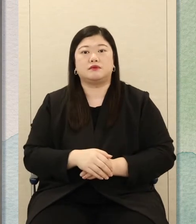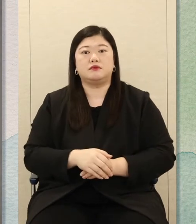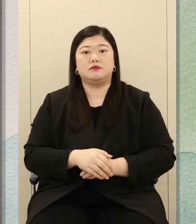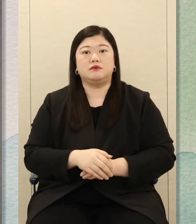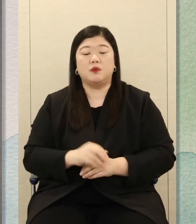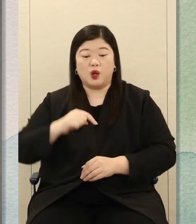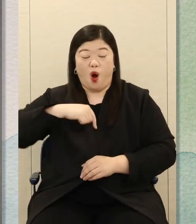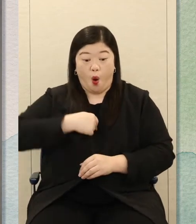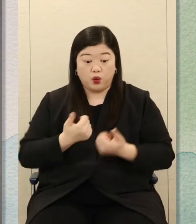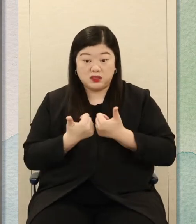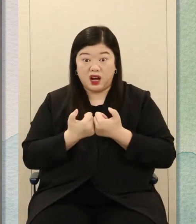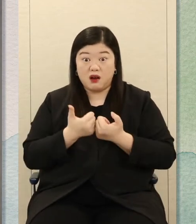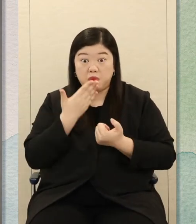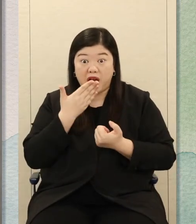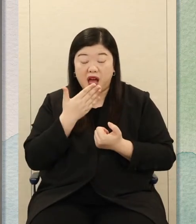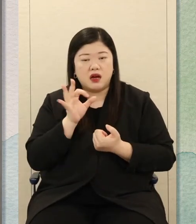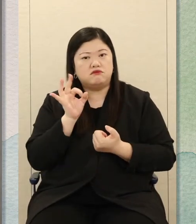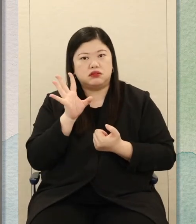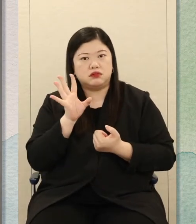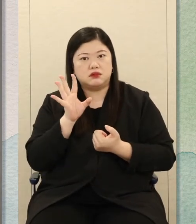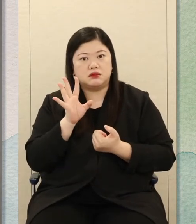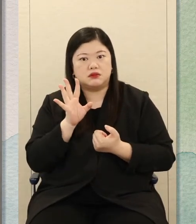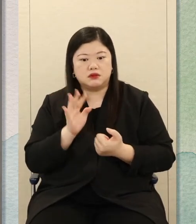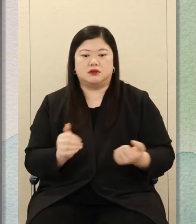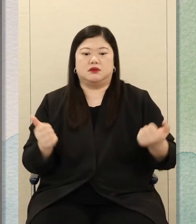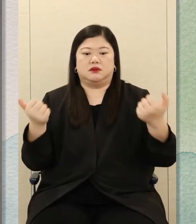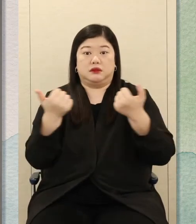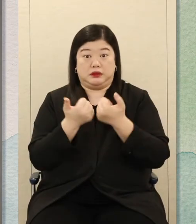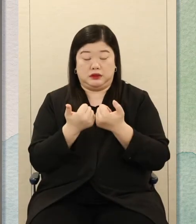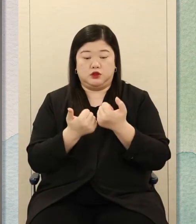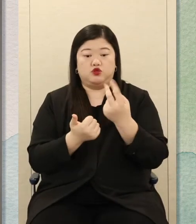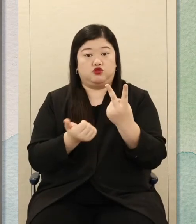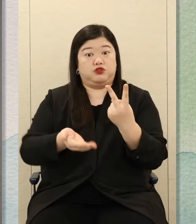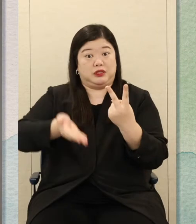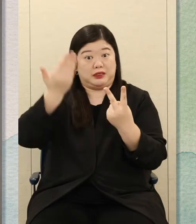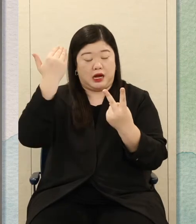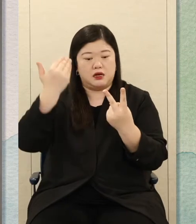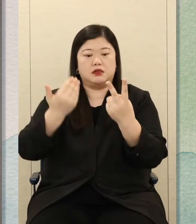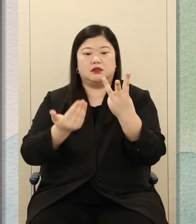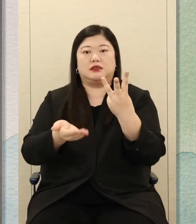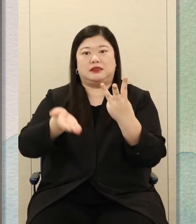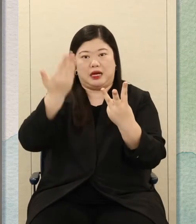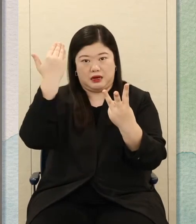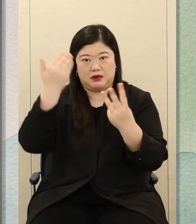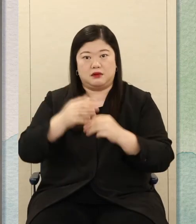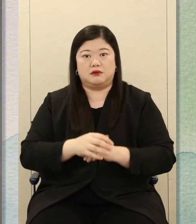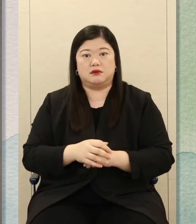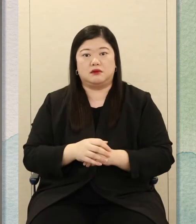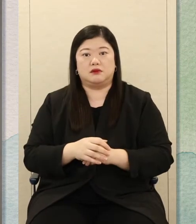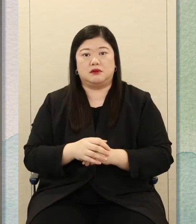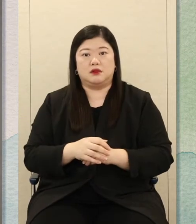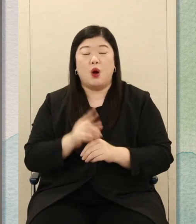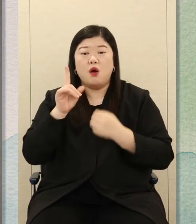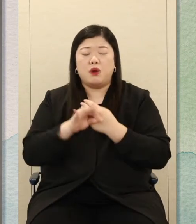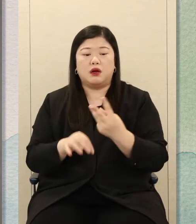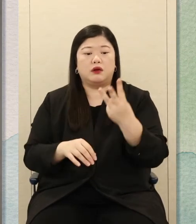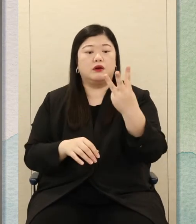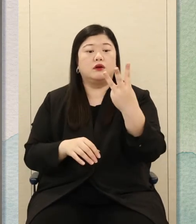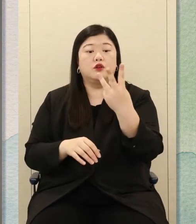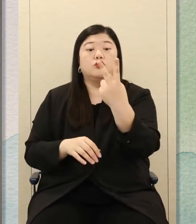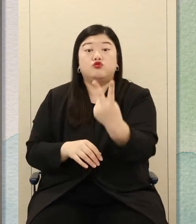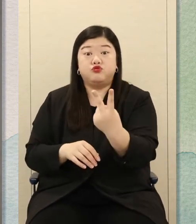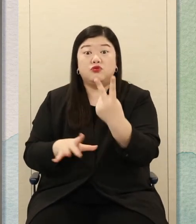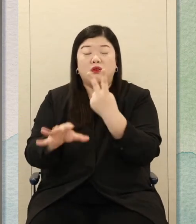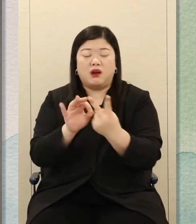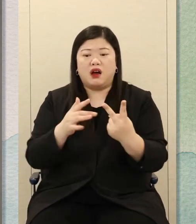되거든요. 그래서 둘 이상이 나오면 무조건 해야 돼요. 그러니까 개인의 사정에 따라서 모임을 계속 옮겨 다니면서 하면